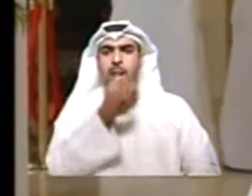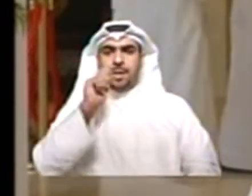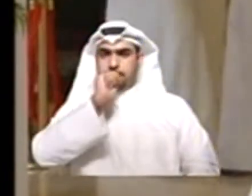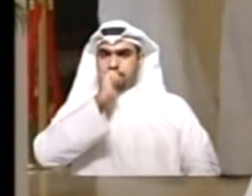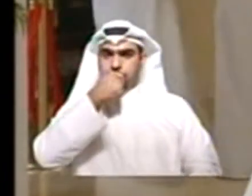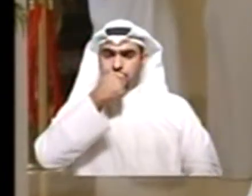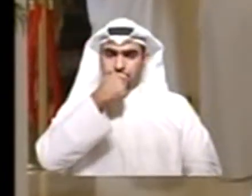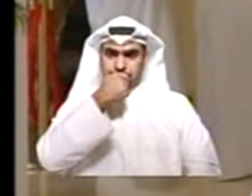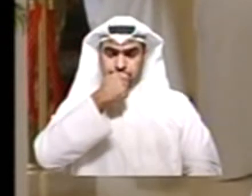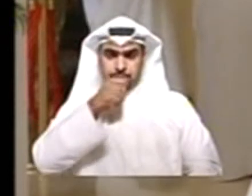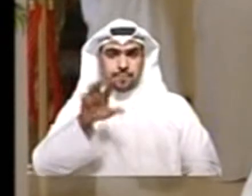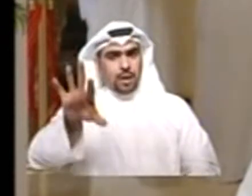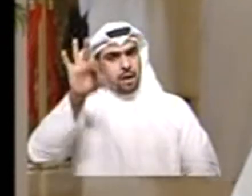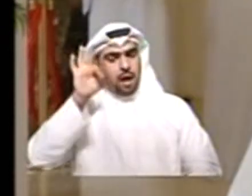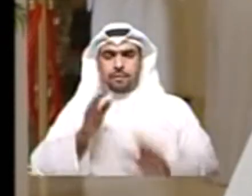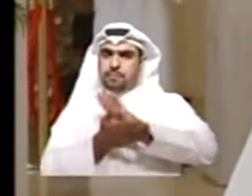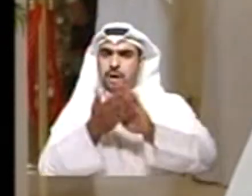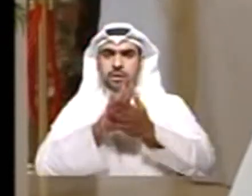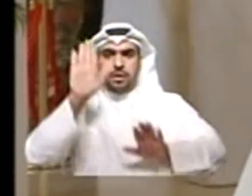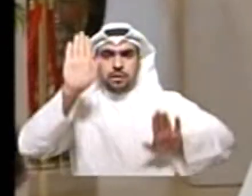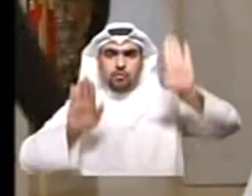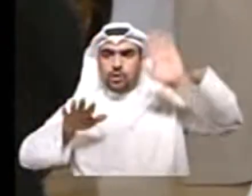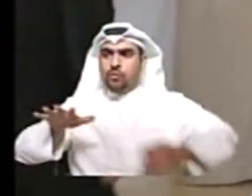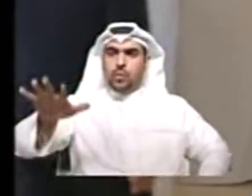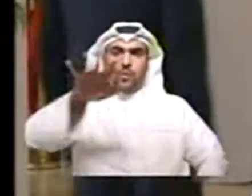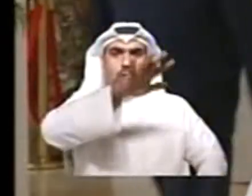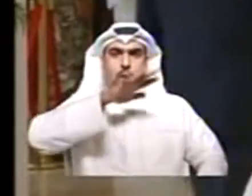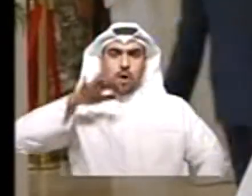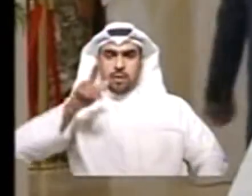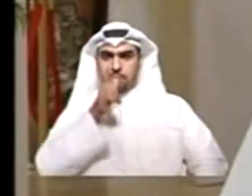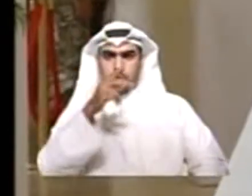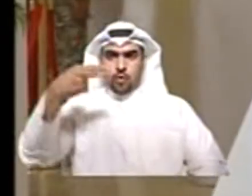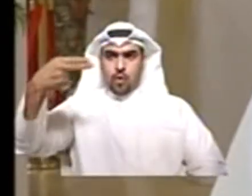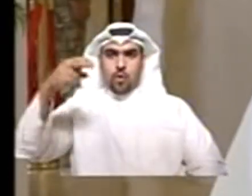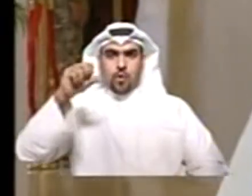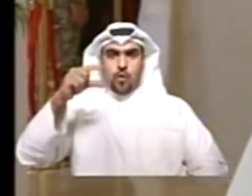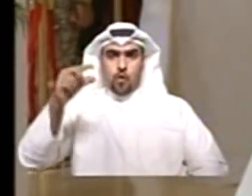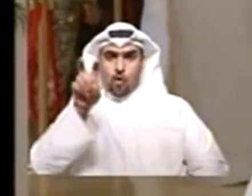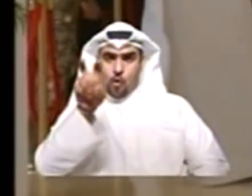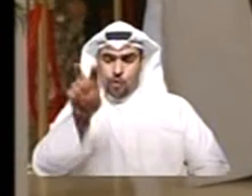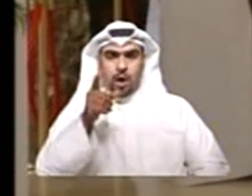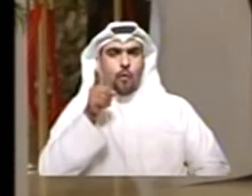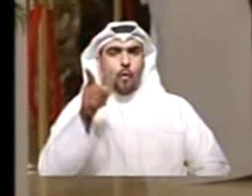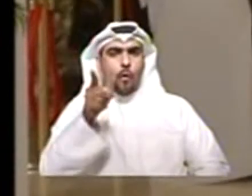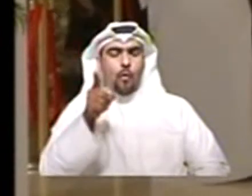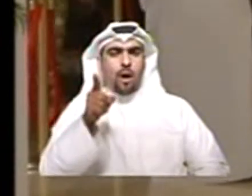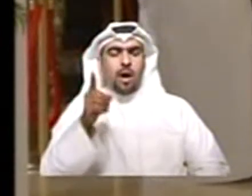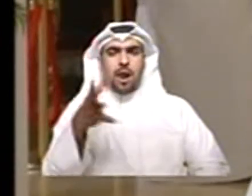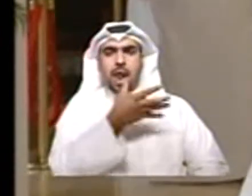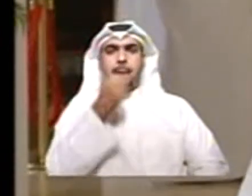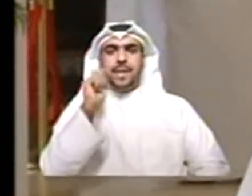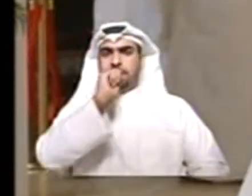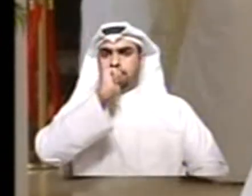وكان هناك تزكية للنائب عودة الرويعي بأن يكون أمينا لسر مجلس الأمة. بعد ذلك دخلنا إلى